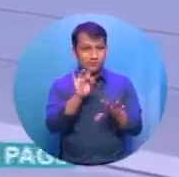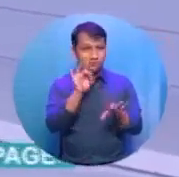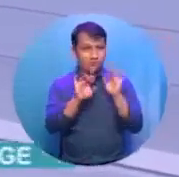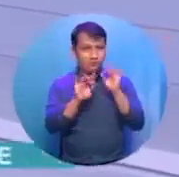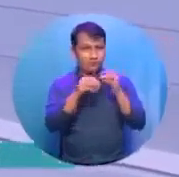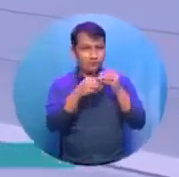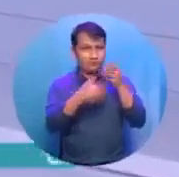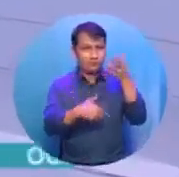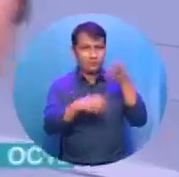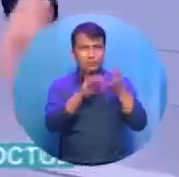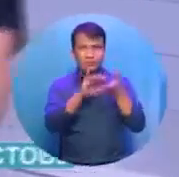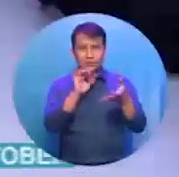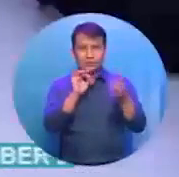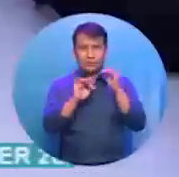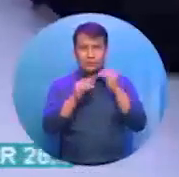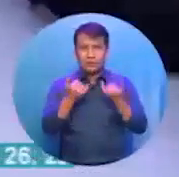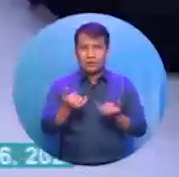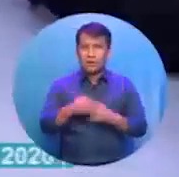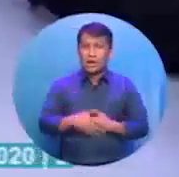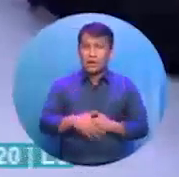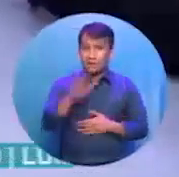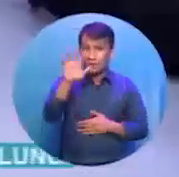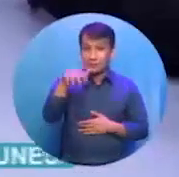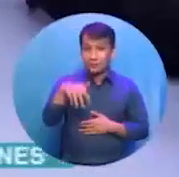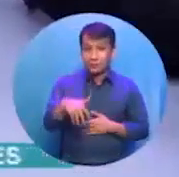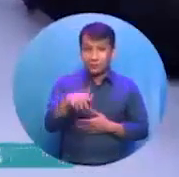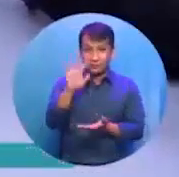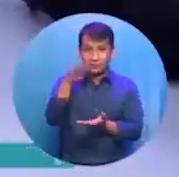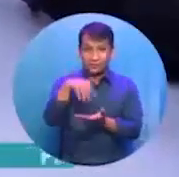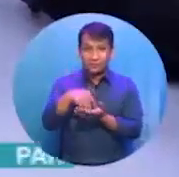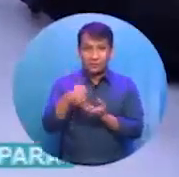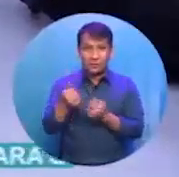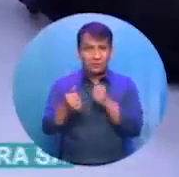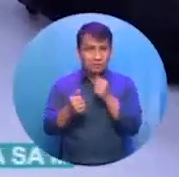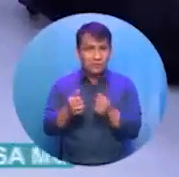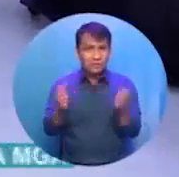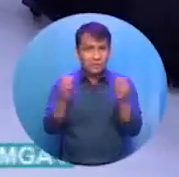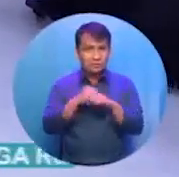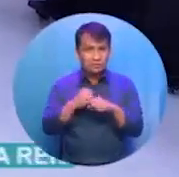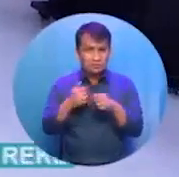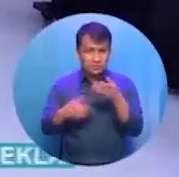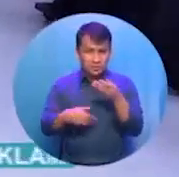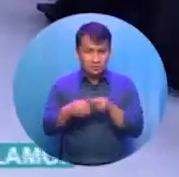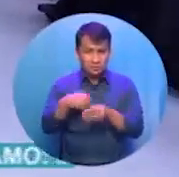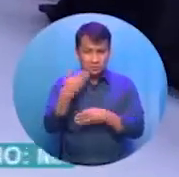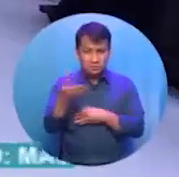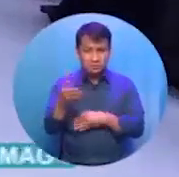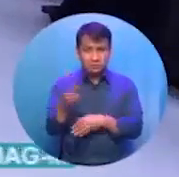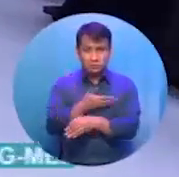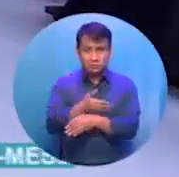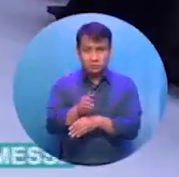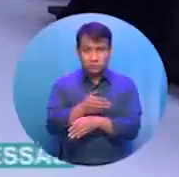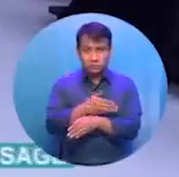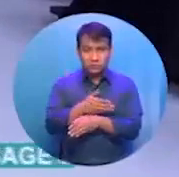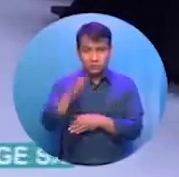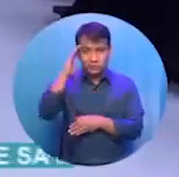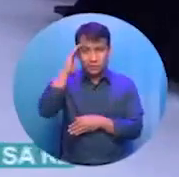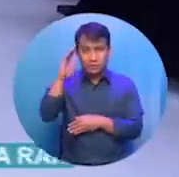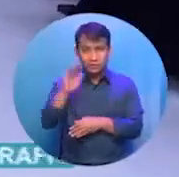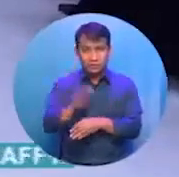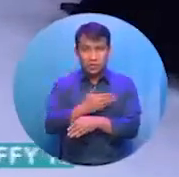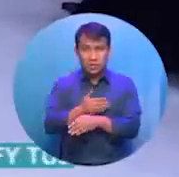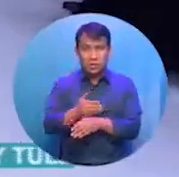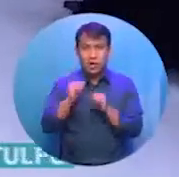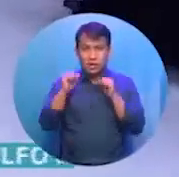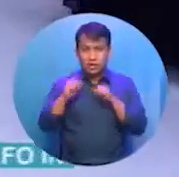mag-mini-mini-mini-mini mo. O yun. Okay. 5,000. Tapos, kapag nakanta nyo yung Idol in Action,